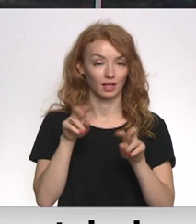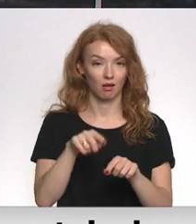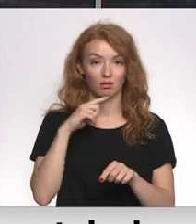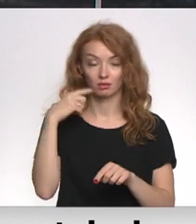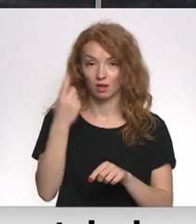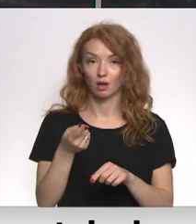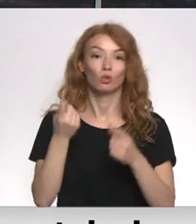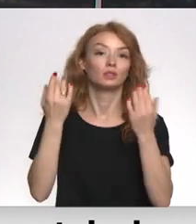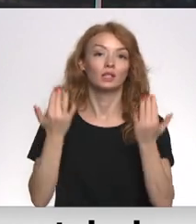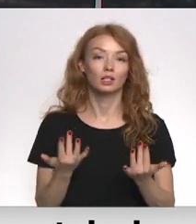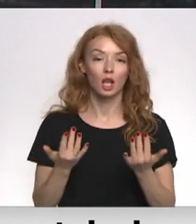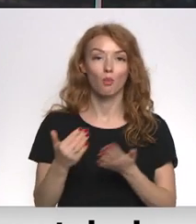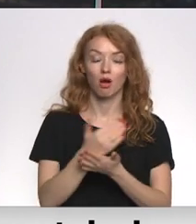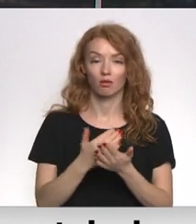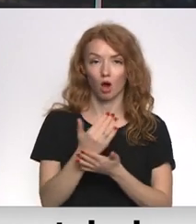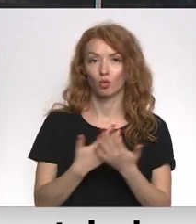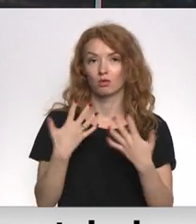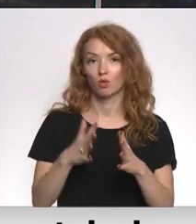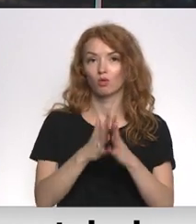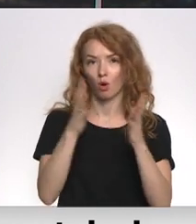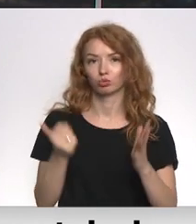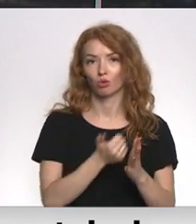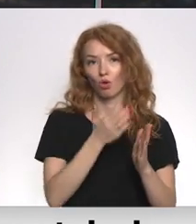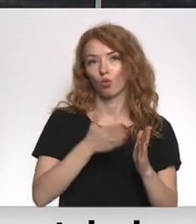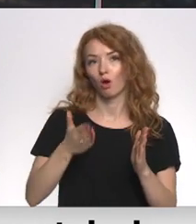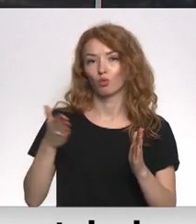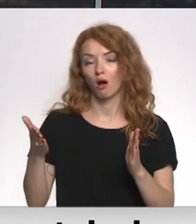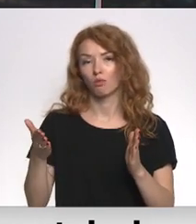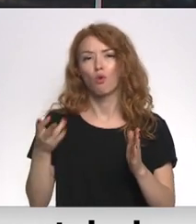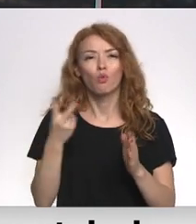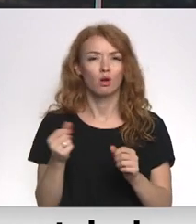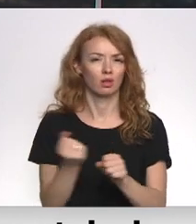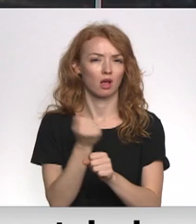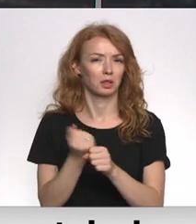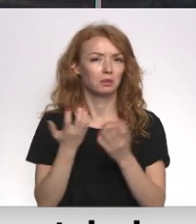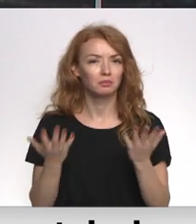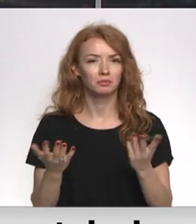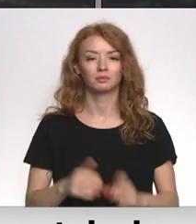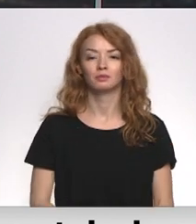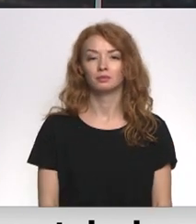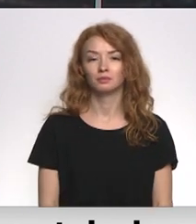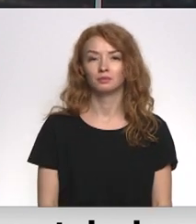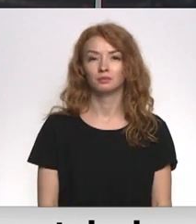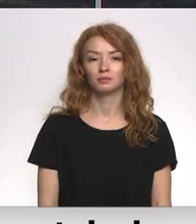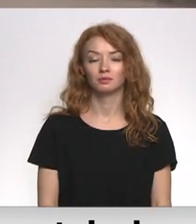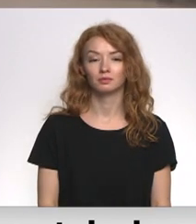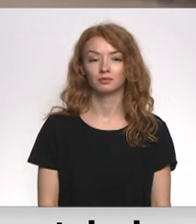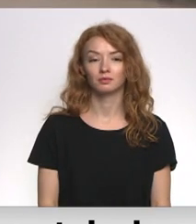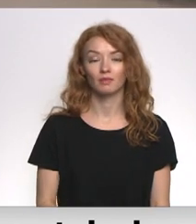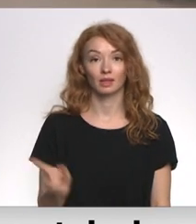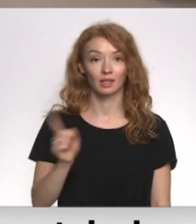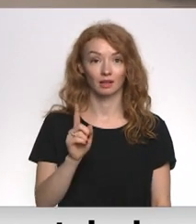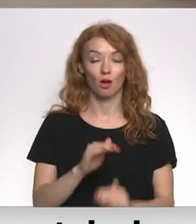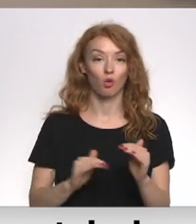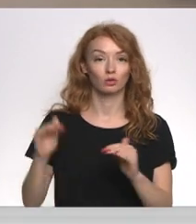Šāds secinājums atkārtojas jau vairāku gadu garumā. Ko darīt? Stāsta Vitāna Strate. Ir